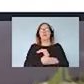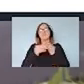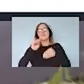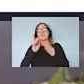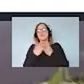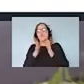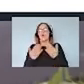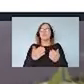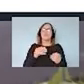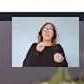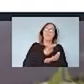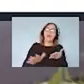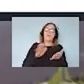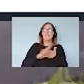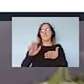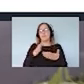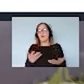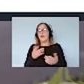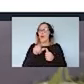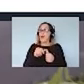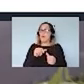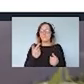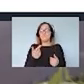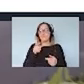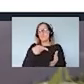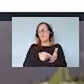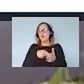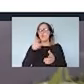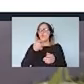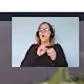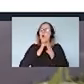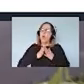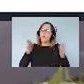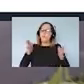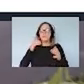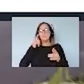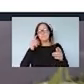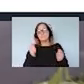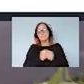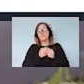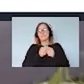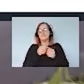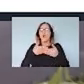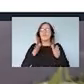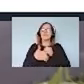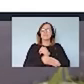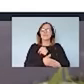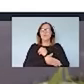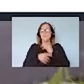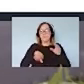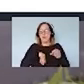książek darmowych i tak dalej, to dla mnie taką ogromną inspiracją tego, czym otwarte zasoby mogą być